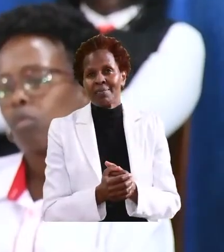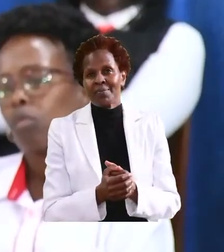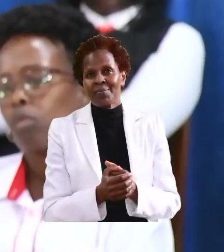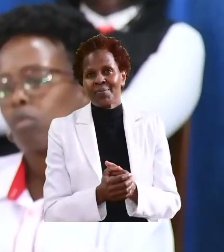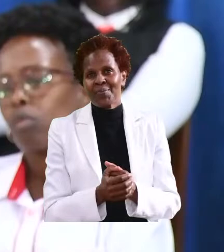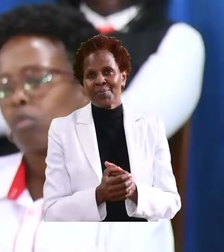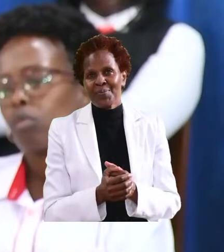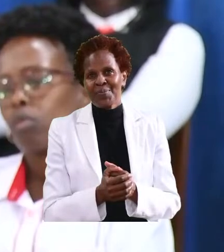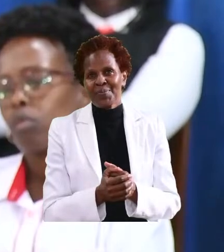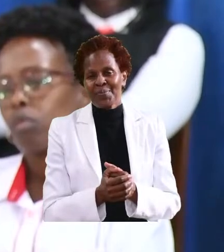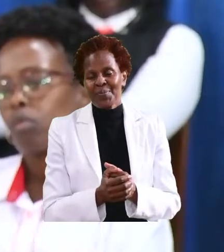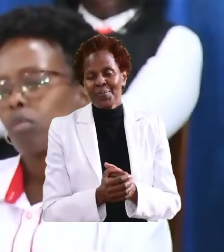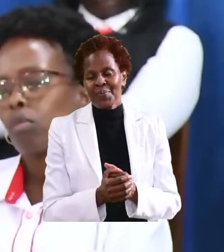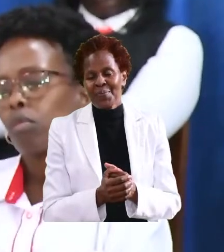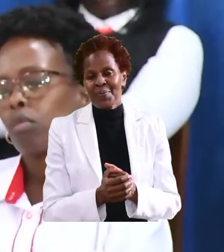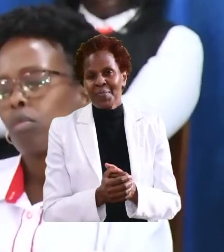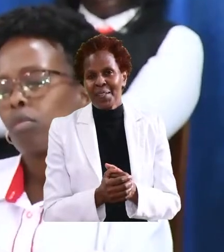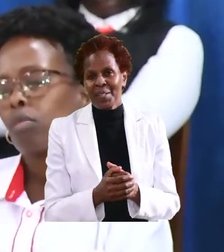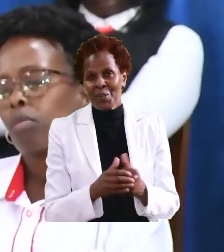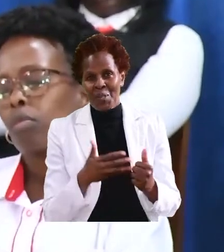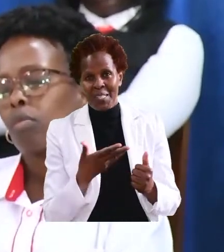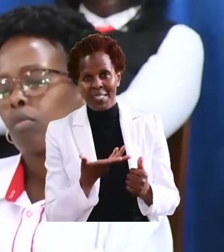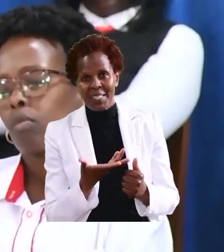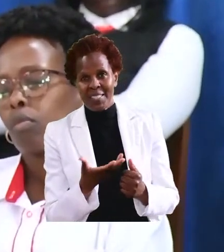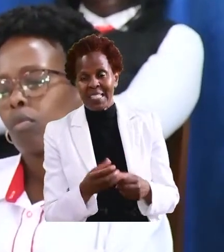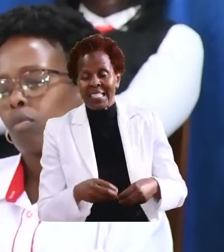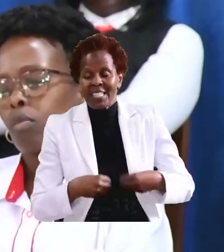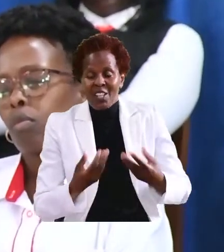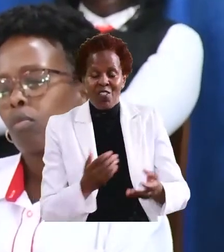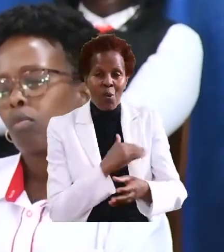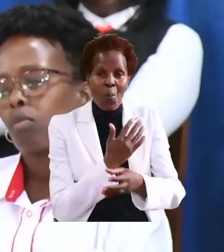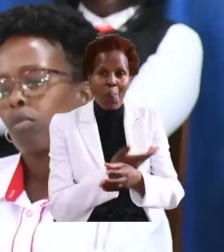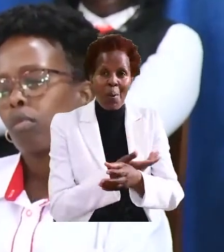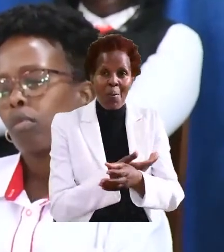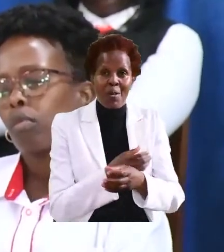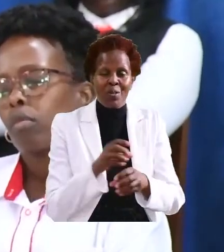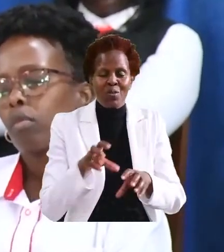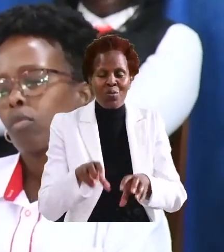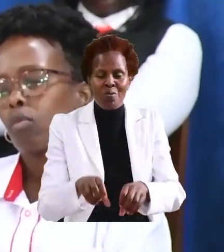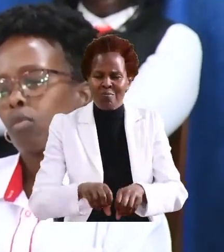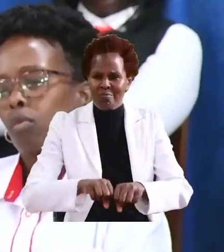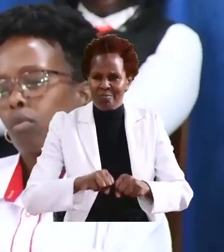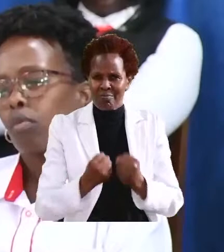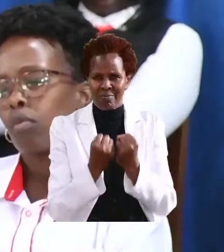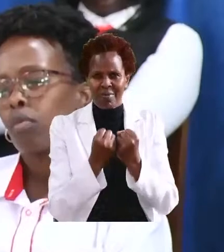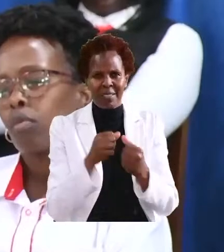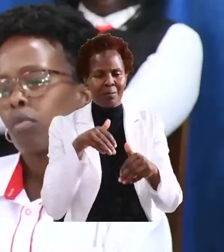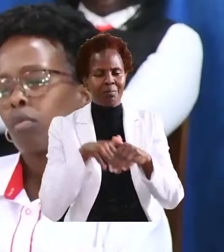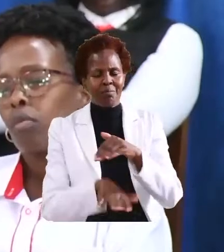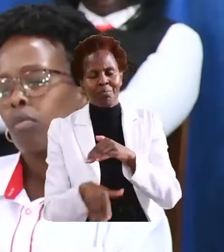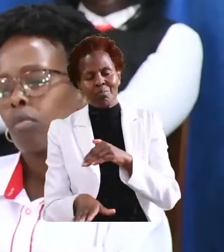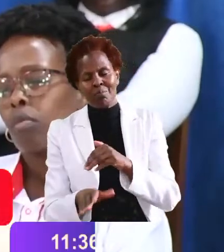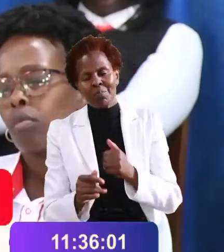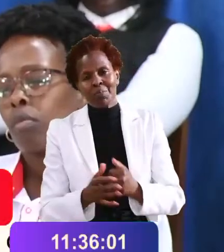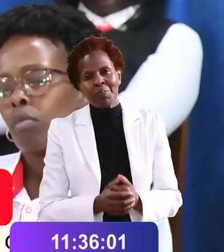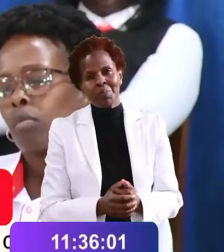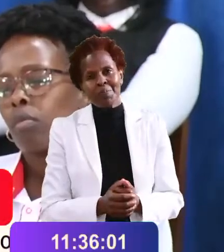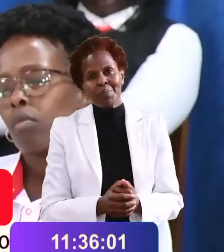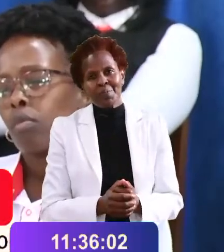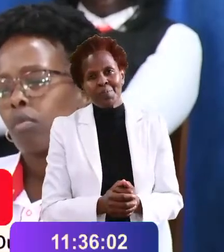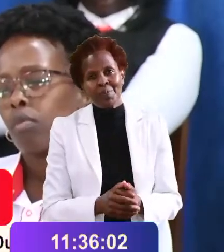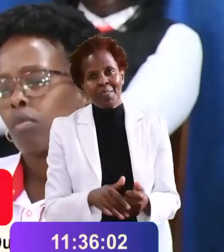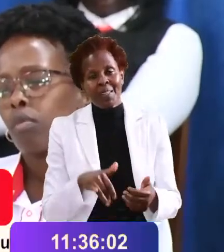na kukasi. Nimekupa kipawa cha kung'oa na kupanda.